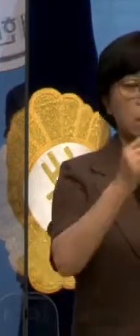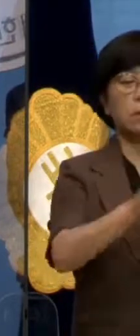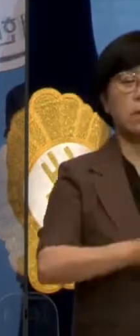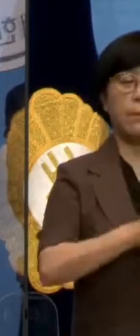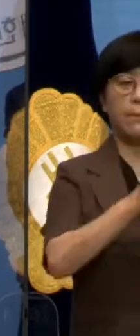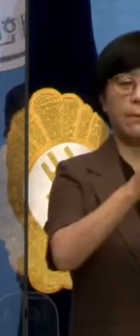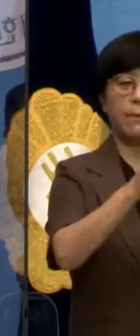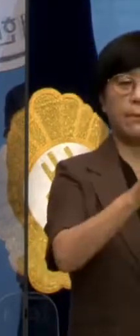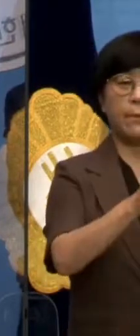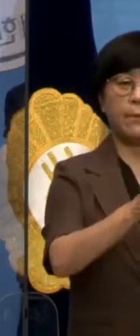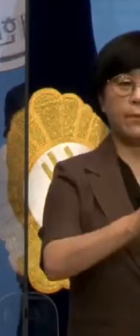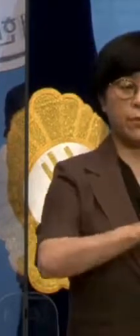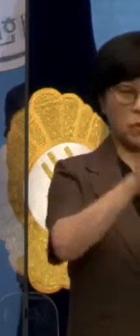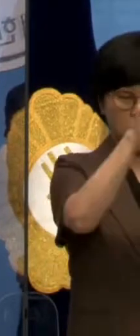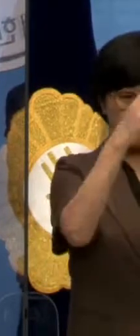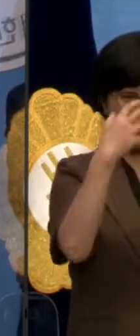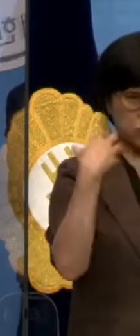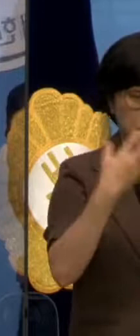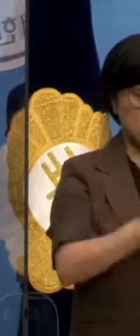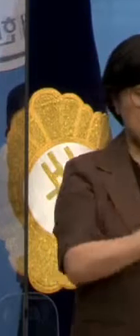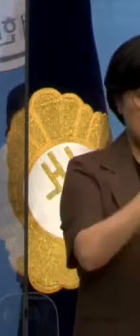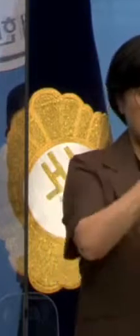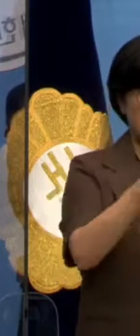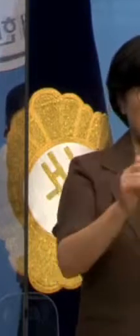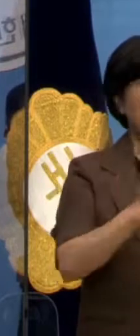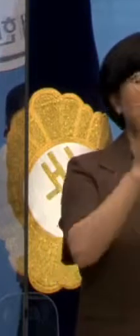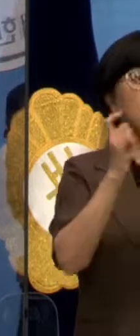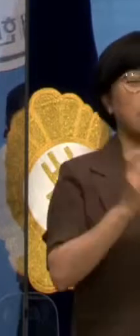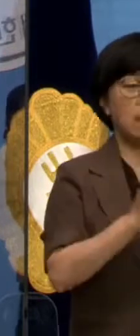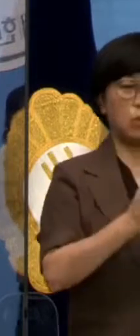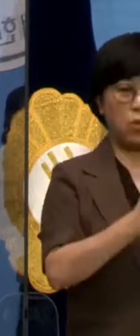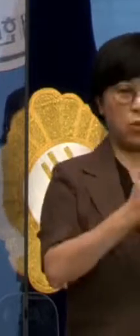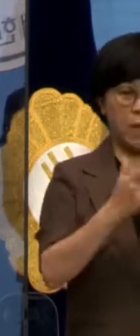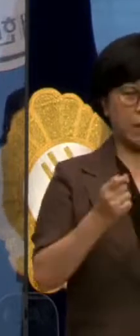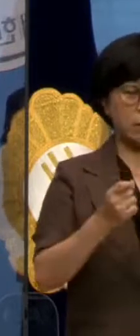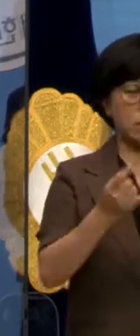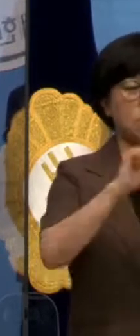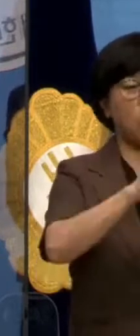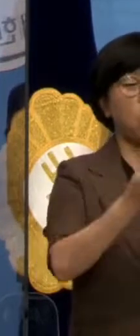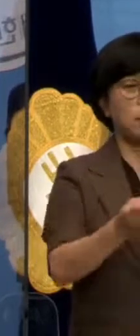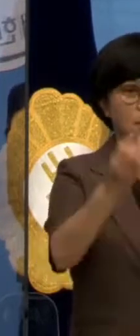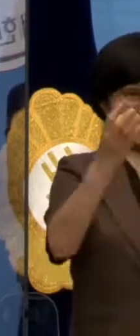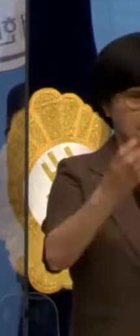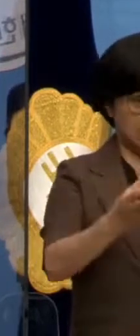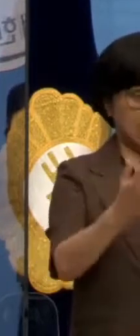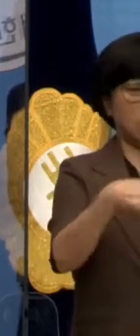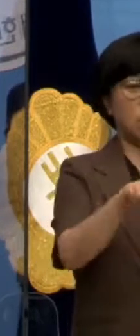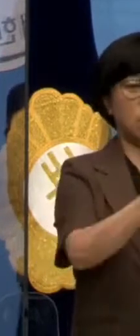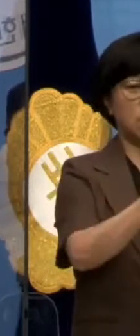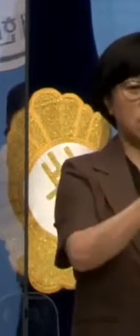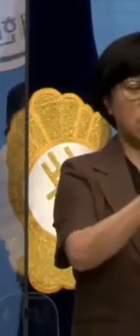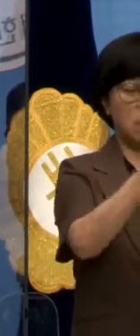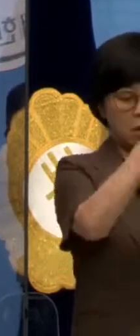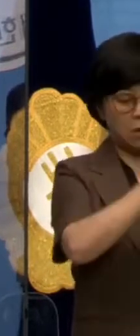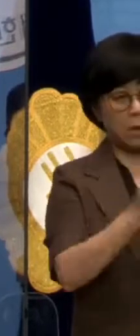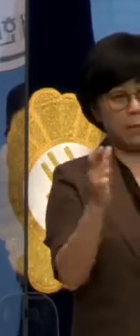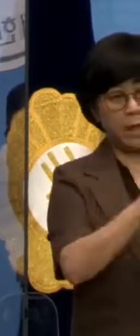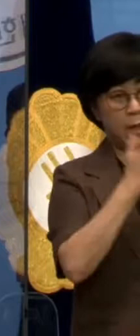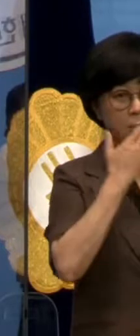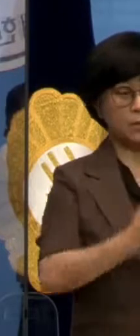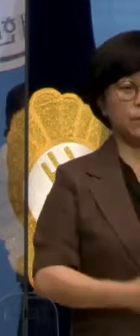사업은 정부, 시민, 민간이 모두 윈윈하는 사업으로 역사에 길이 남을